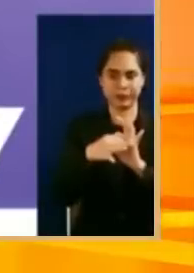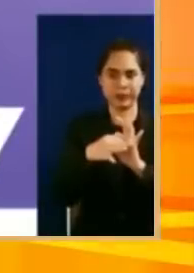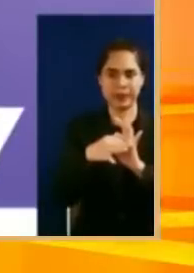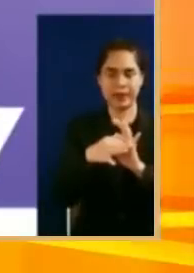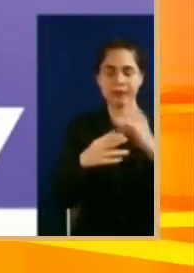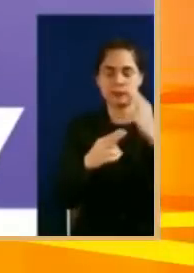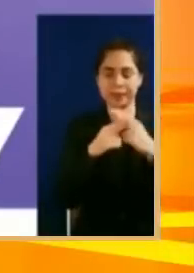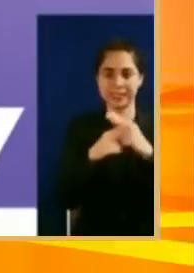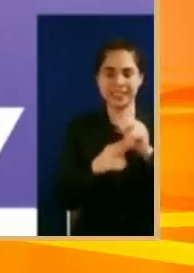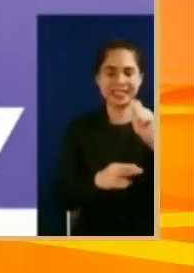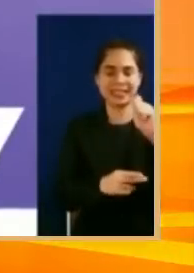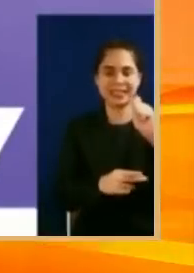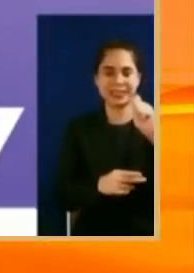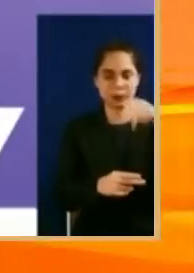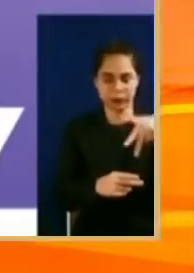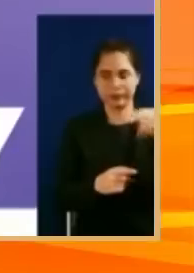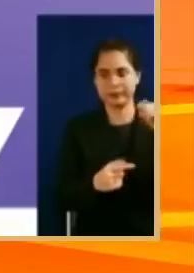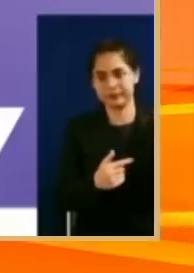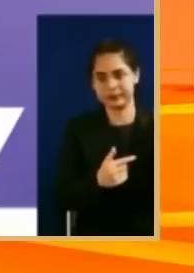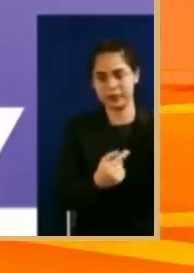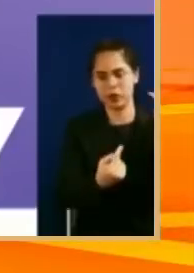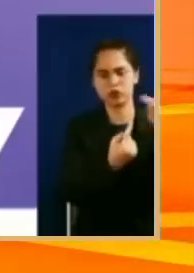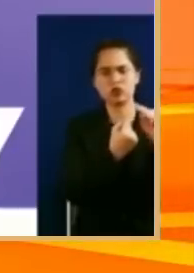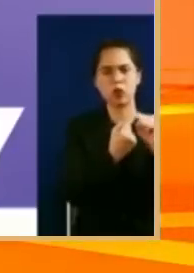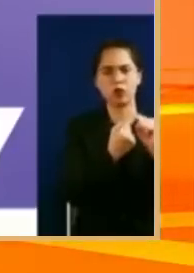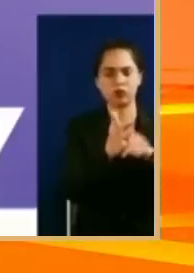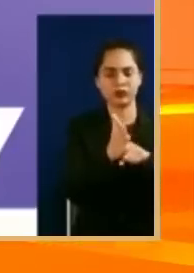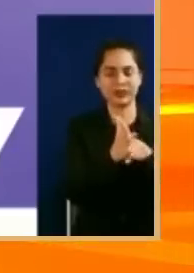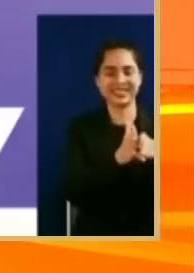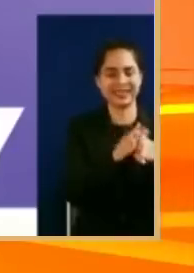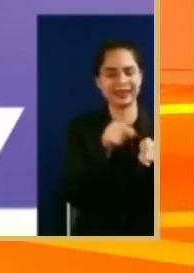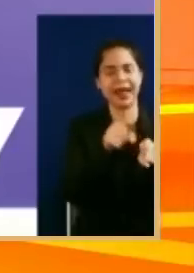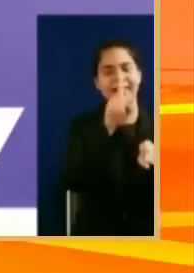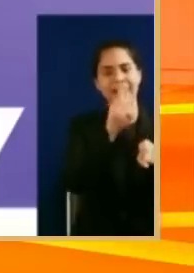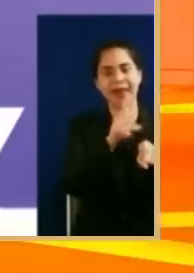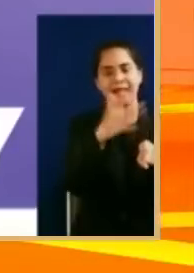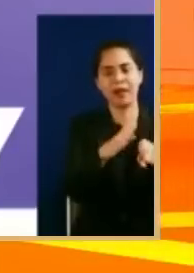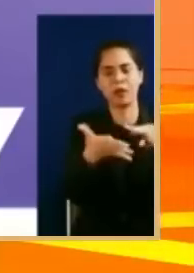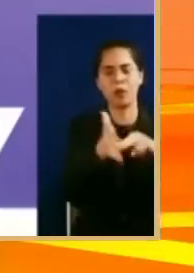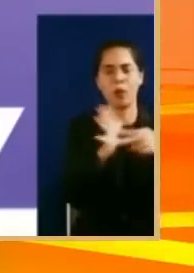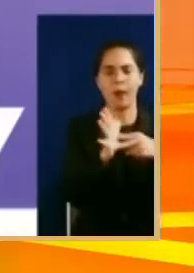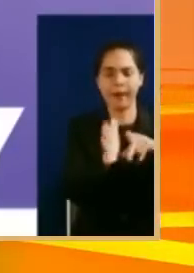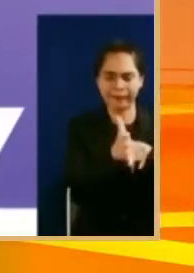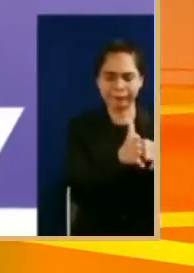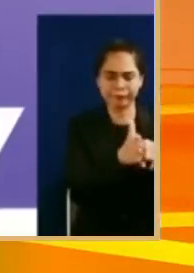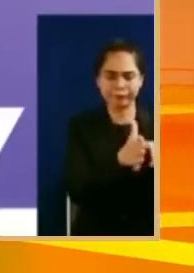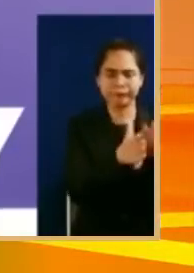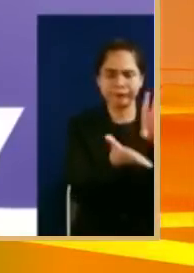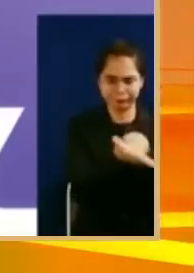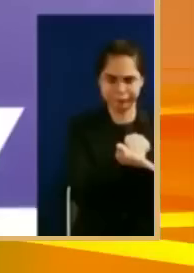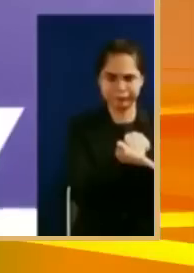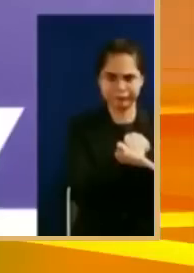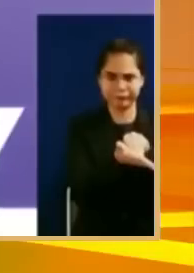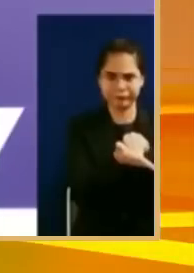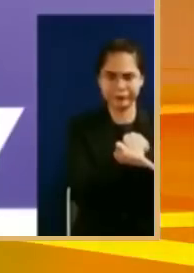ประสิทธิภาพในการป้องกันอาจจะไม่สมบูรณ์หรอกคือป้องกันได้แค่ 60%ในช่วง 4เดือนแรกและการฉีดเพื่อป้องกัน